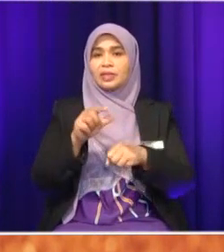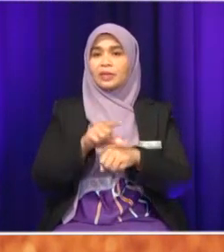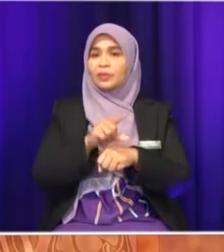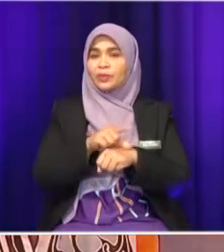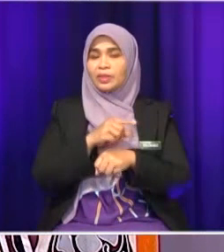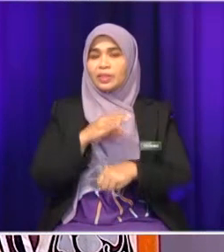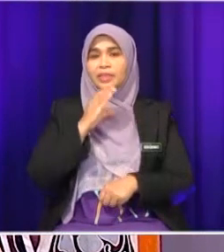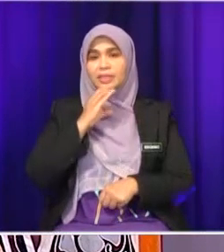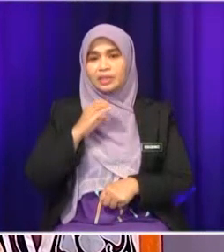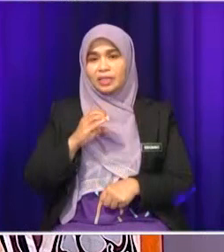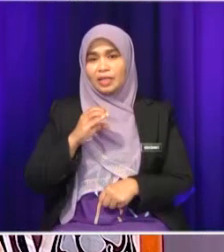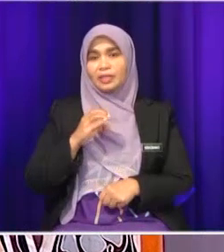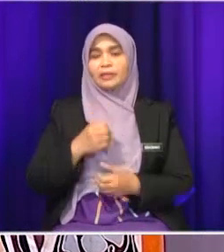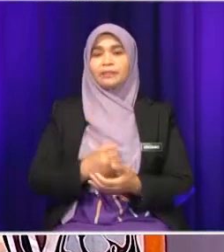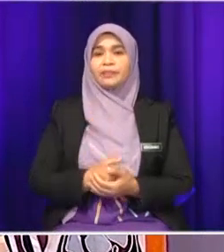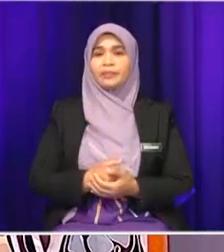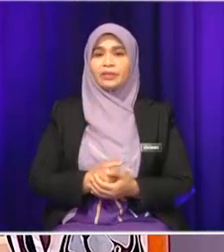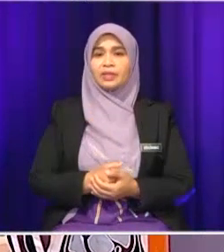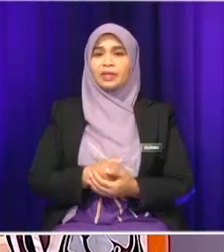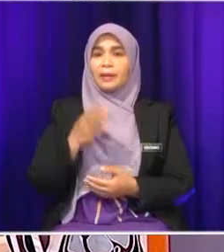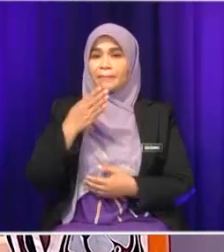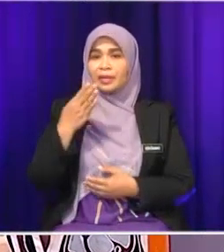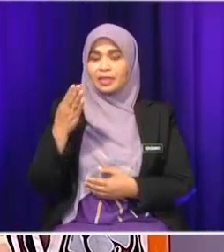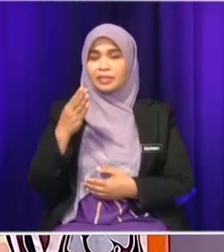kita masak makanan ini dan biasanya